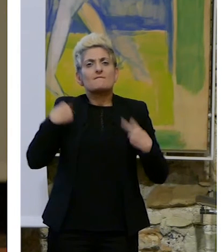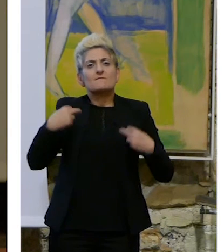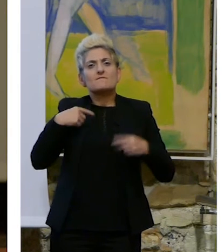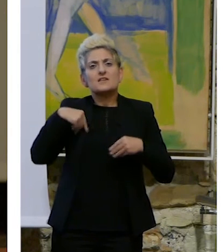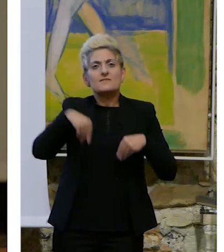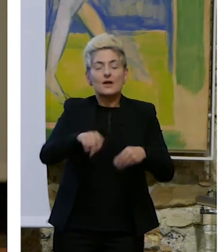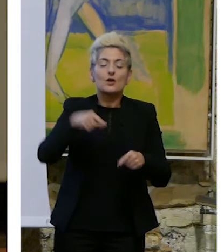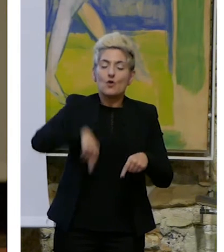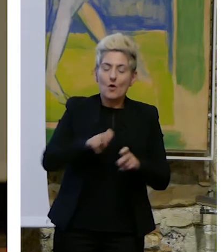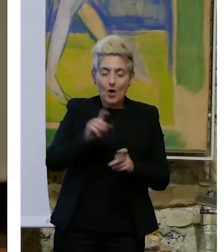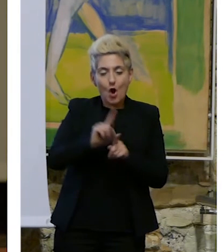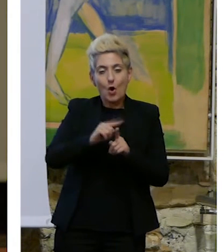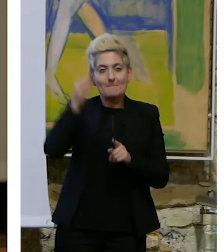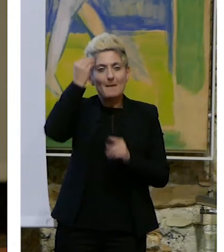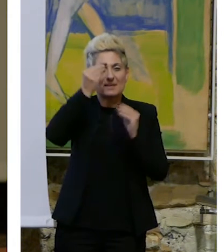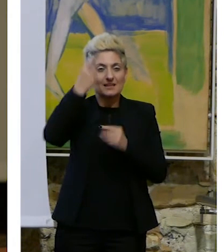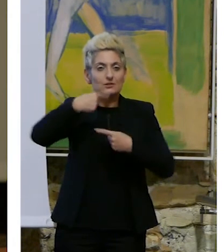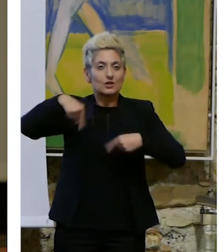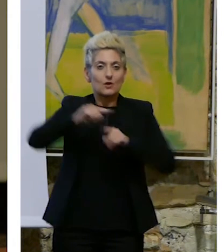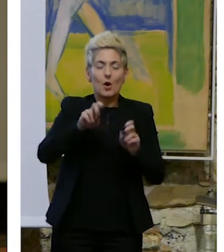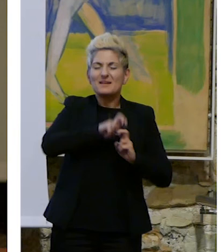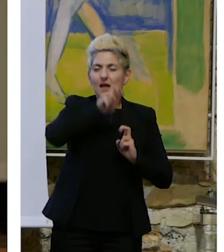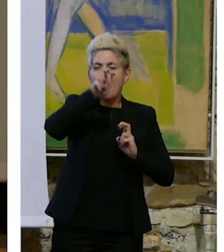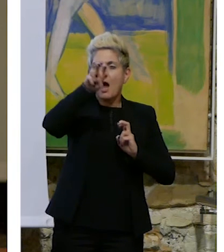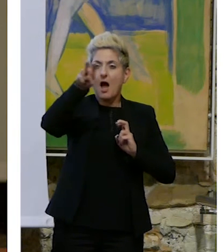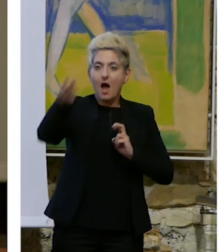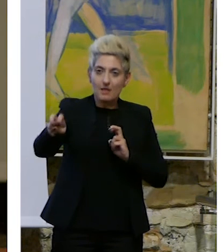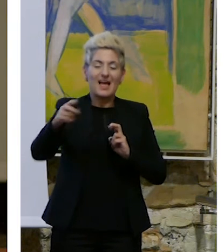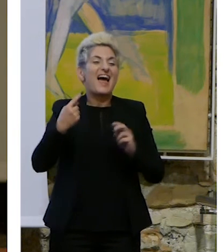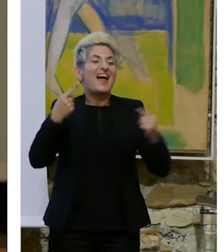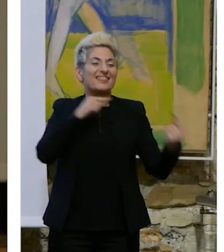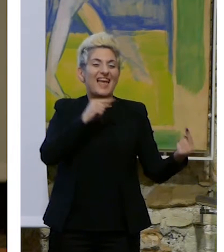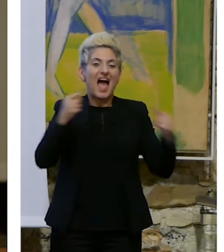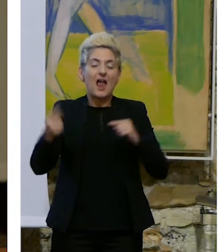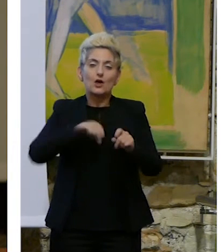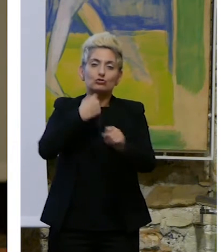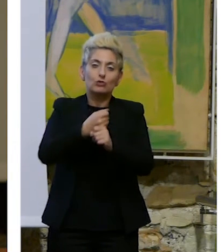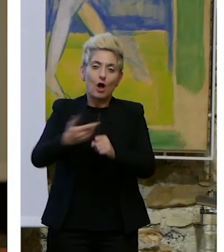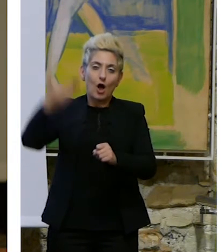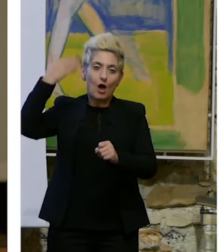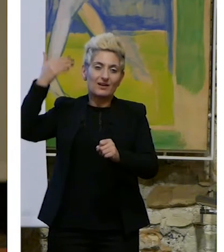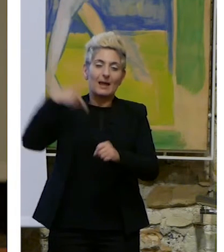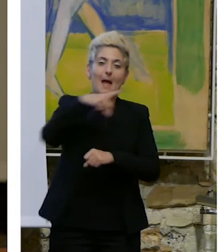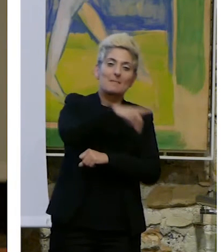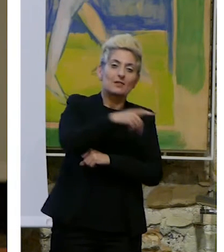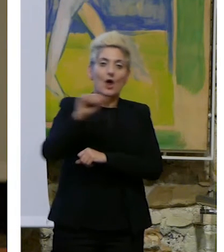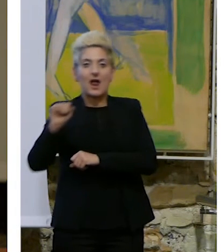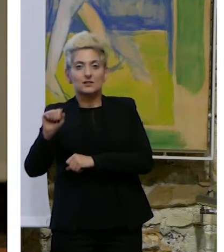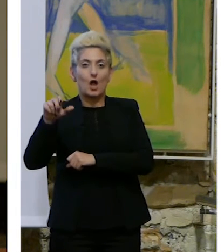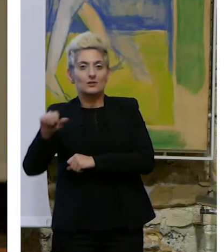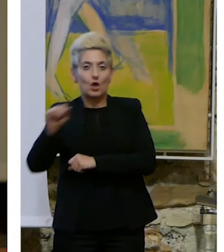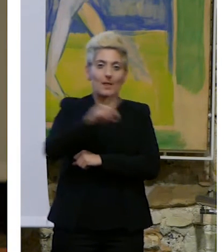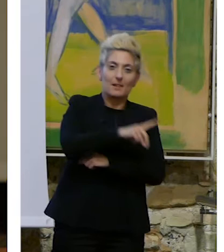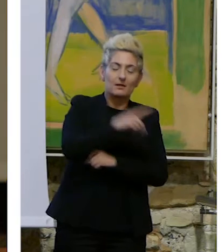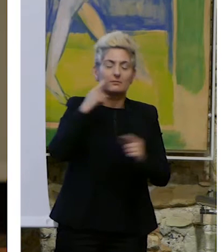incredibile salto del pensiero che va a superare la dialettica storica Aristotele-Platone. Siamo